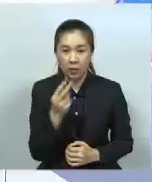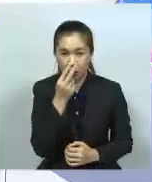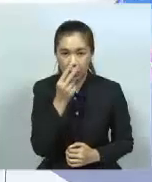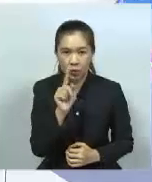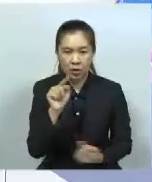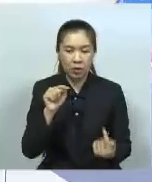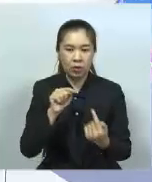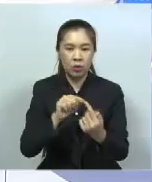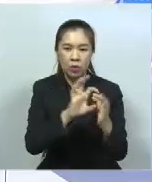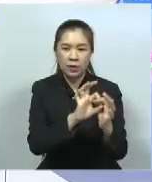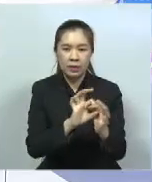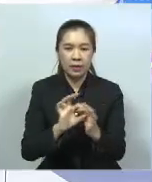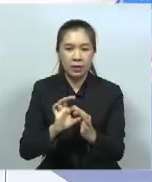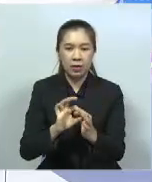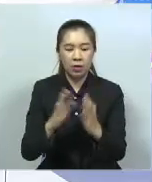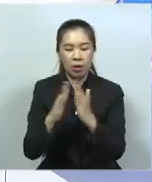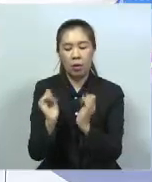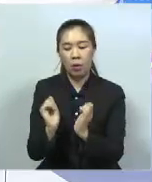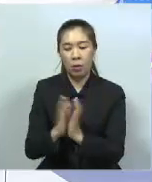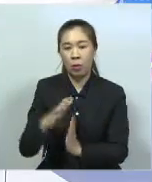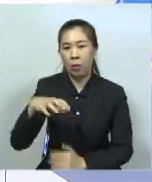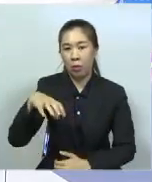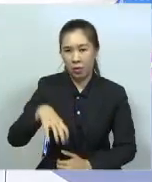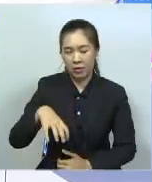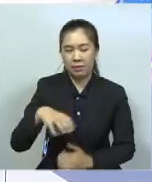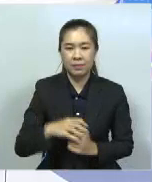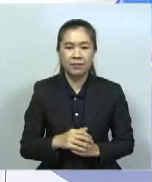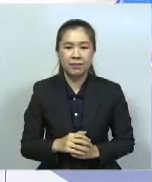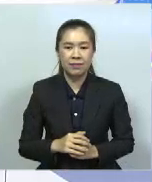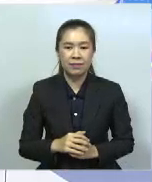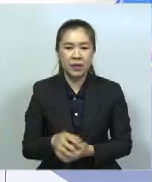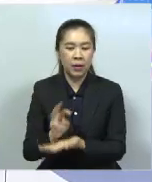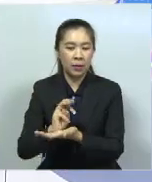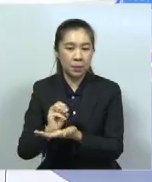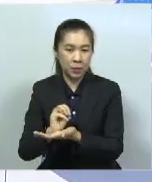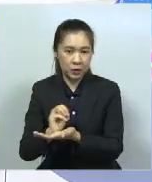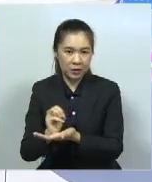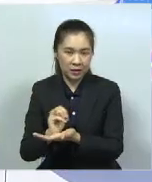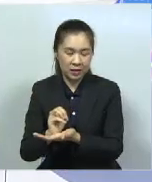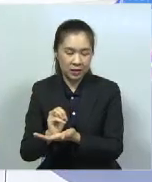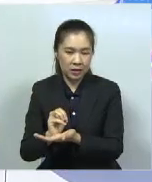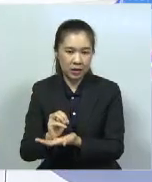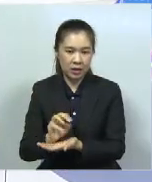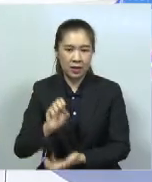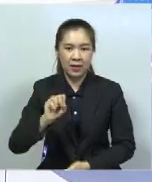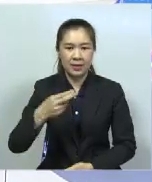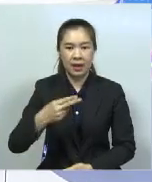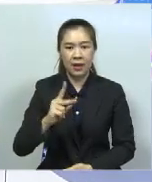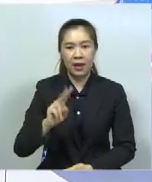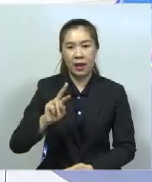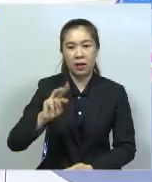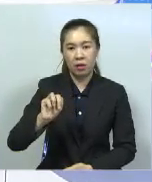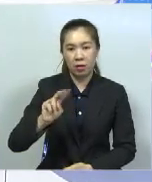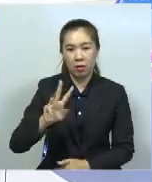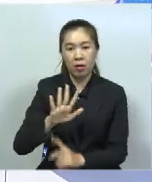ดูความคืบหน้าคดีที่เกี่ยวเนื่องกับทั้งวัดพระธรรมกายรวมถึงทางมูลนิธิทางสหกรณ์เครดิตยูเนียนคลอง